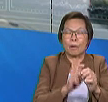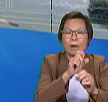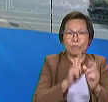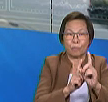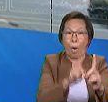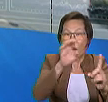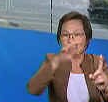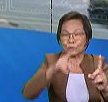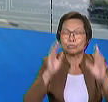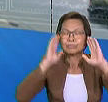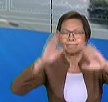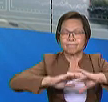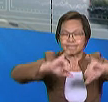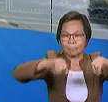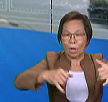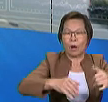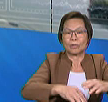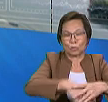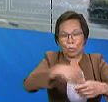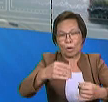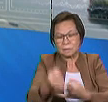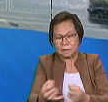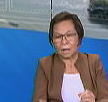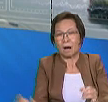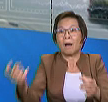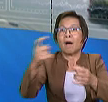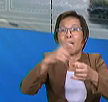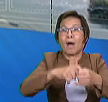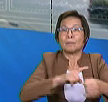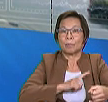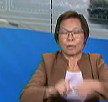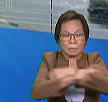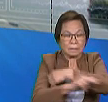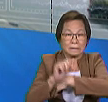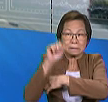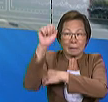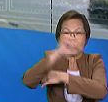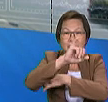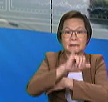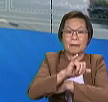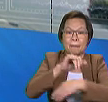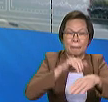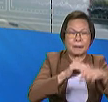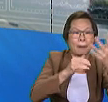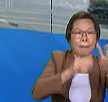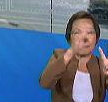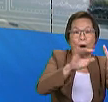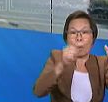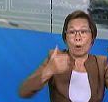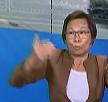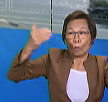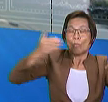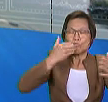etoys shalat jumat yang dikeluarkan jam kwal agama Islam negeri Saba joins pada 14 Oktober lalu